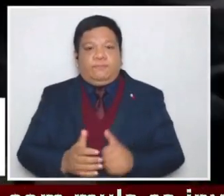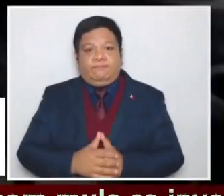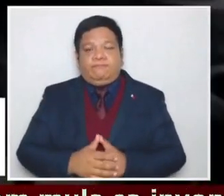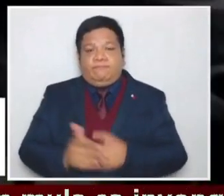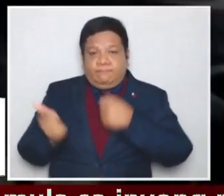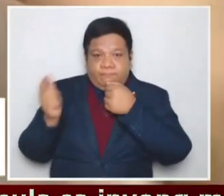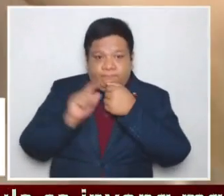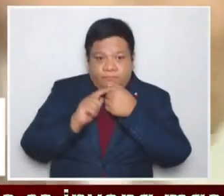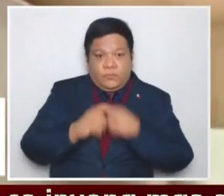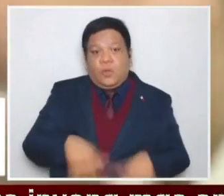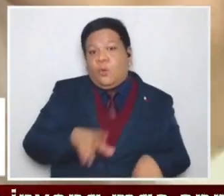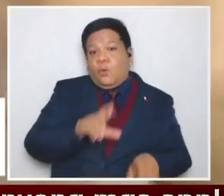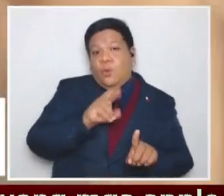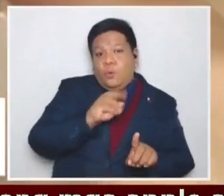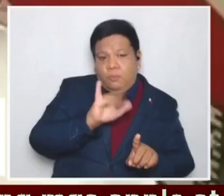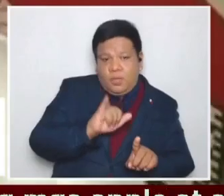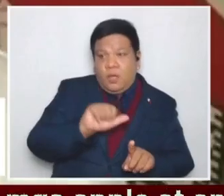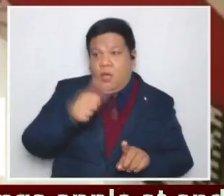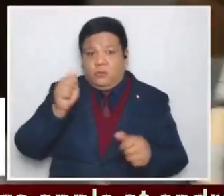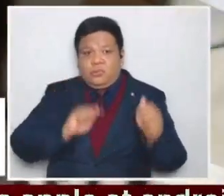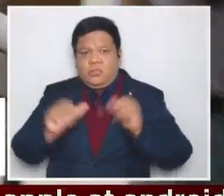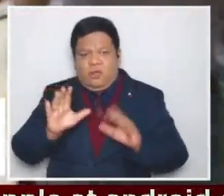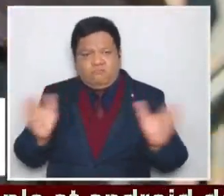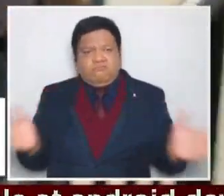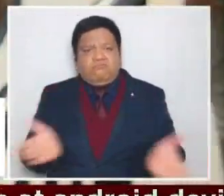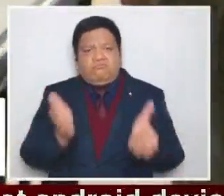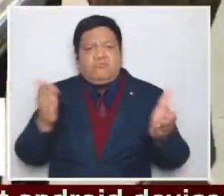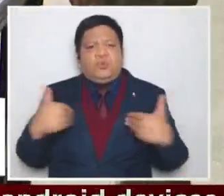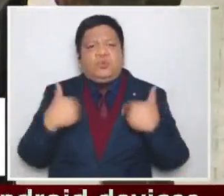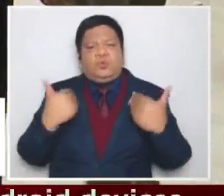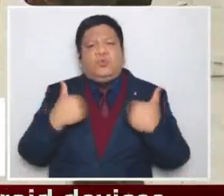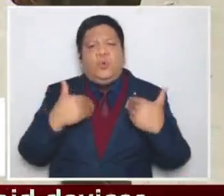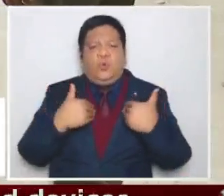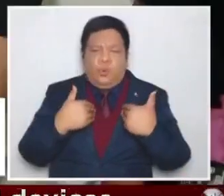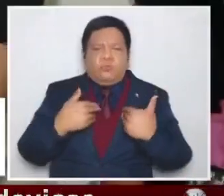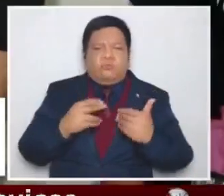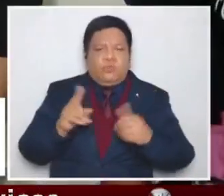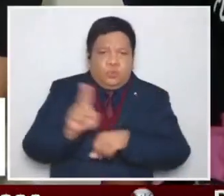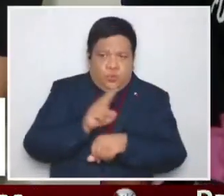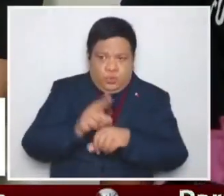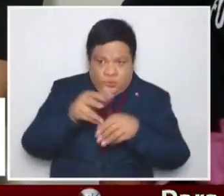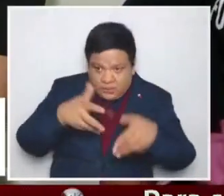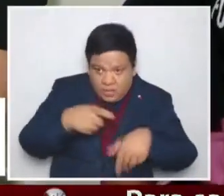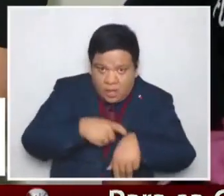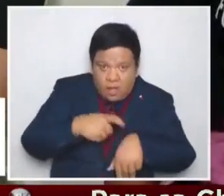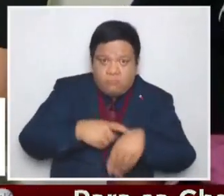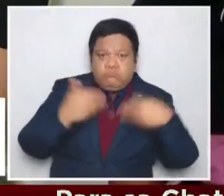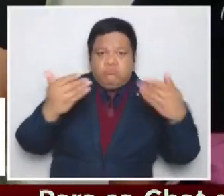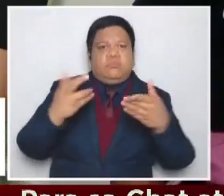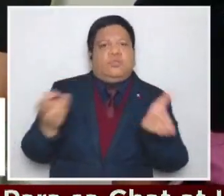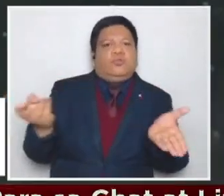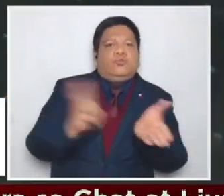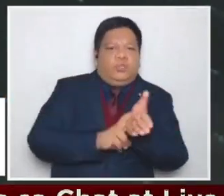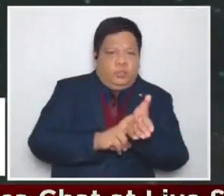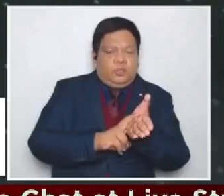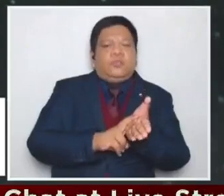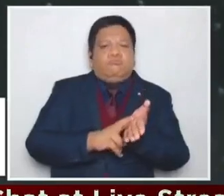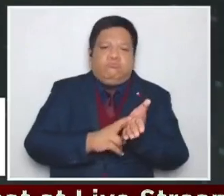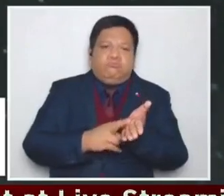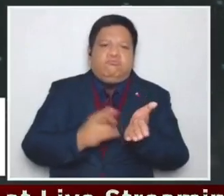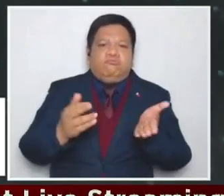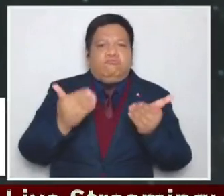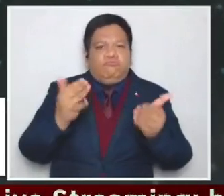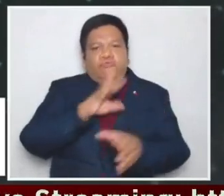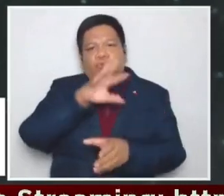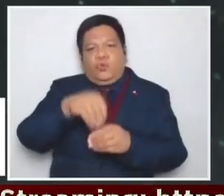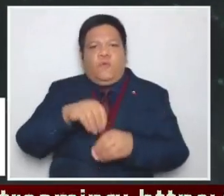Robby at ng ilan pang artista ang kabataan na gamitin ang natitirang panahon para magparehistro at makiisa sa